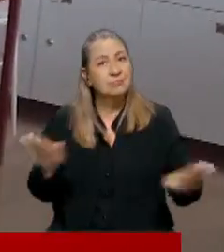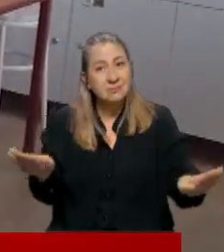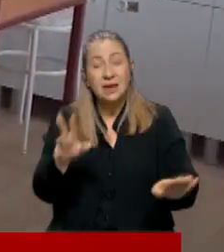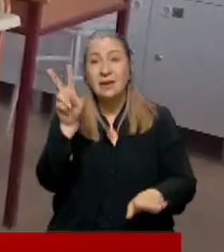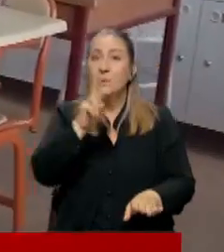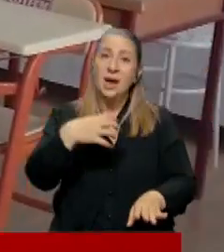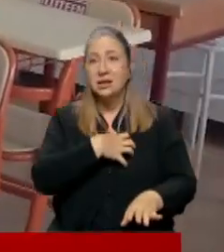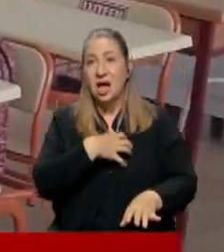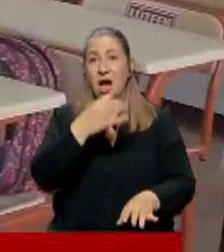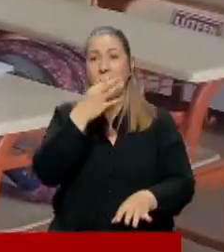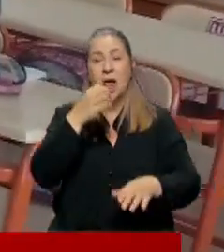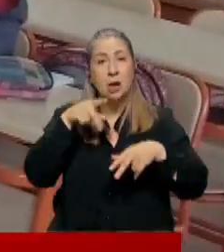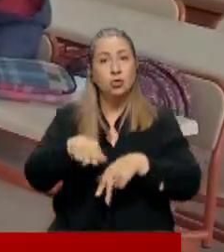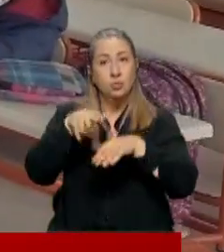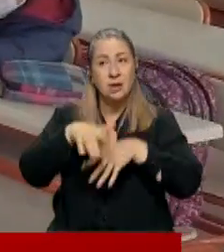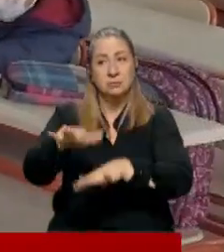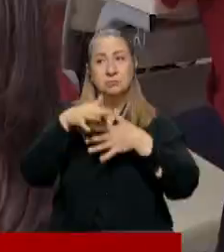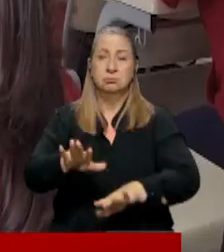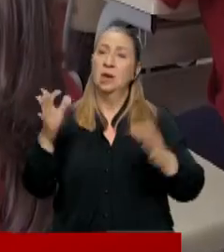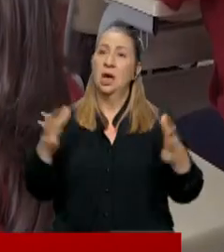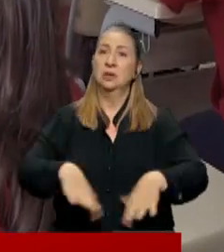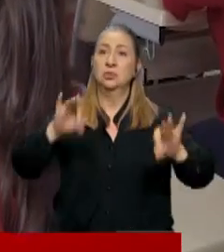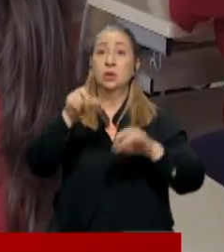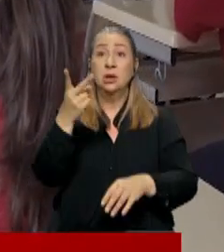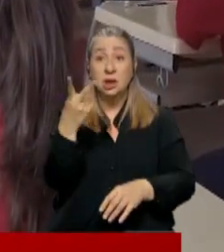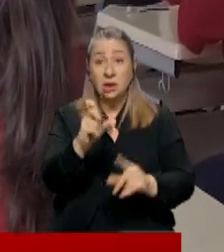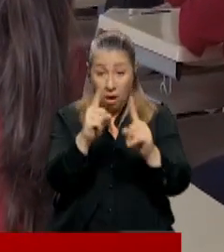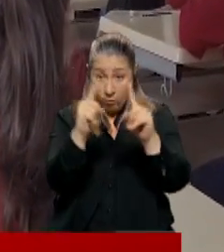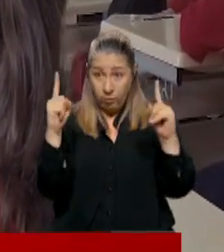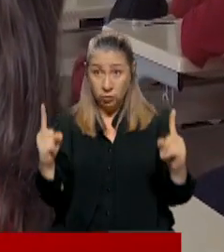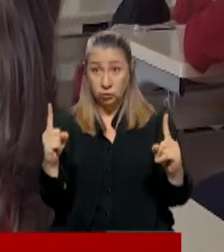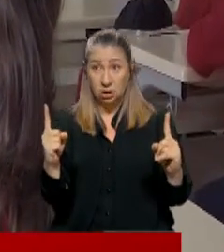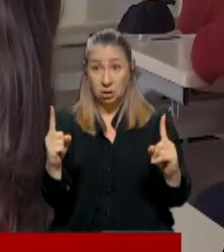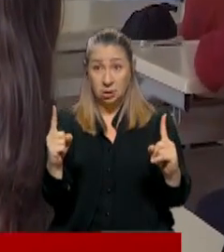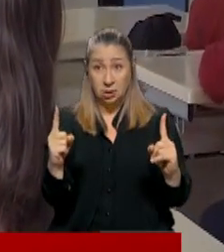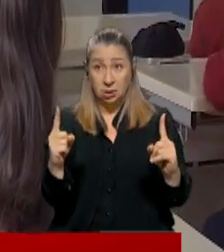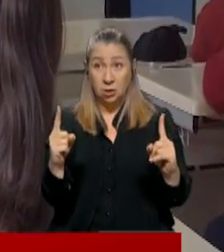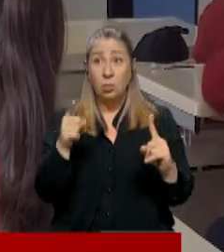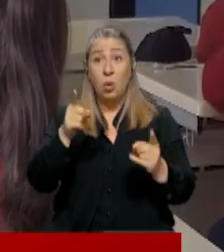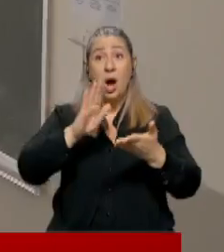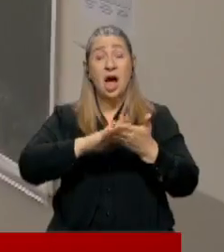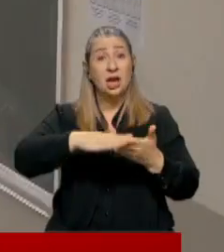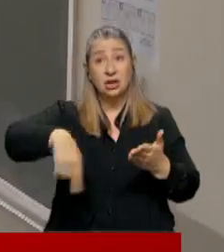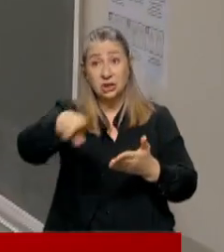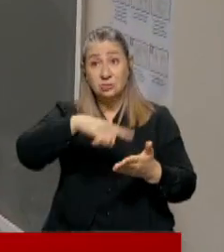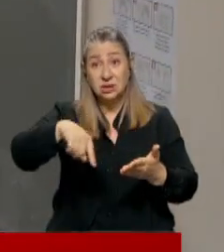20 Haziran'da Ankara'ya yürümeye hazırlanıyorlar. Ve 2 ay boyunca bu